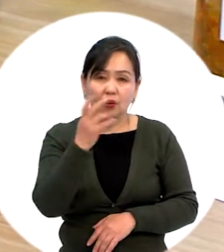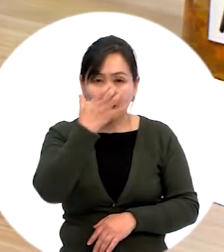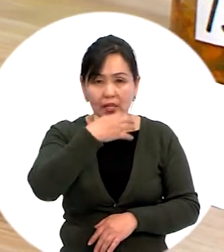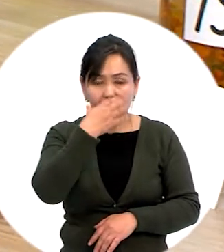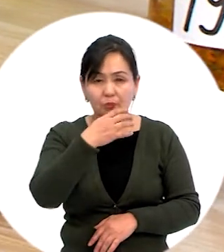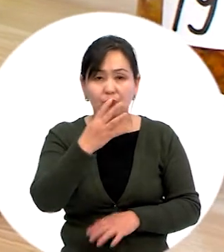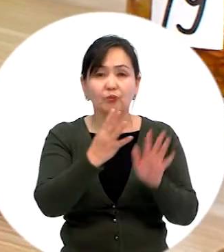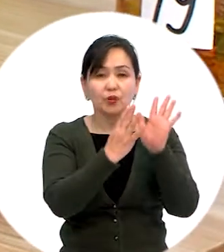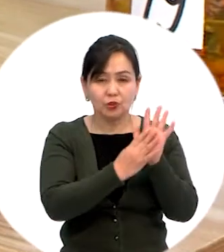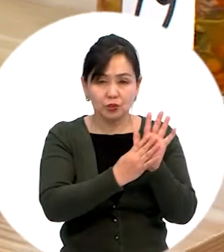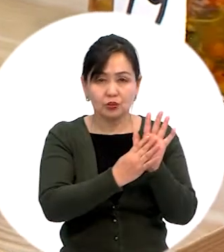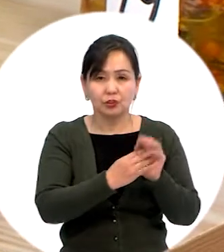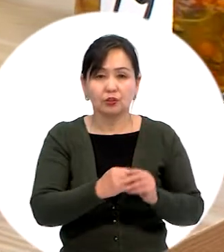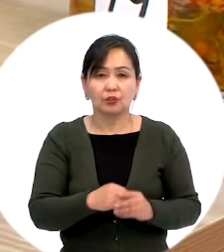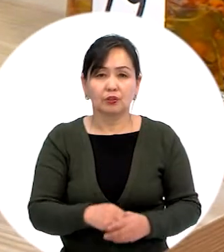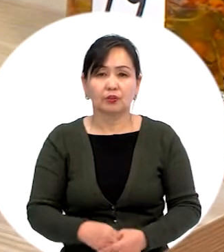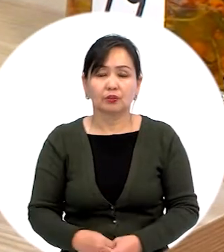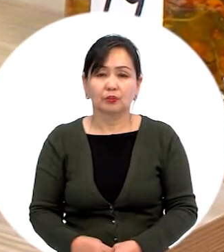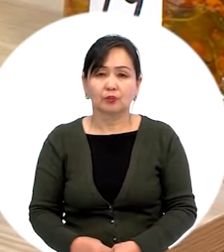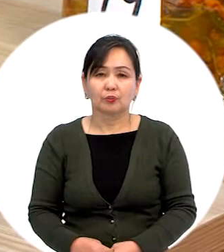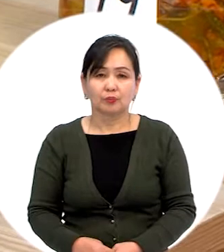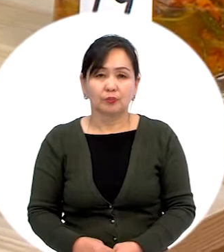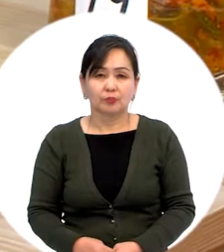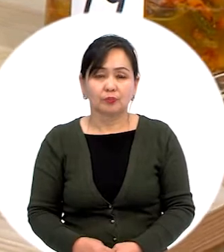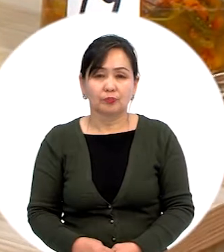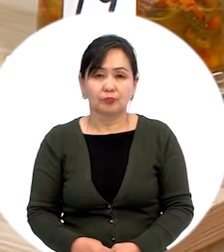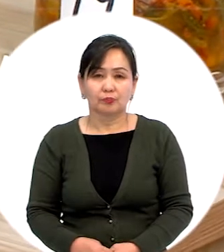ногоон алим 9,